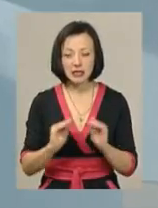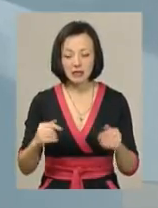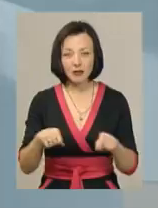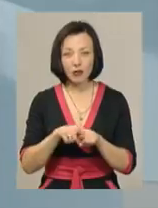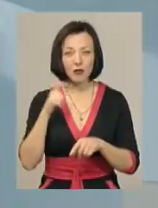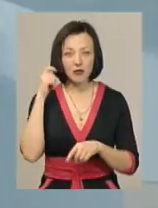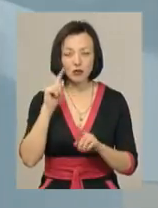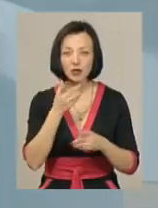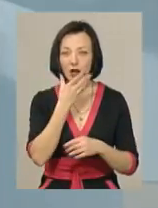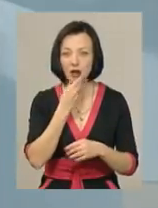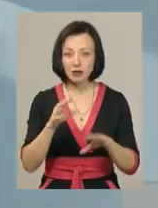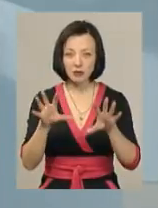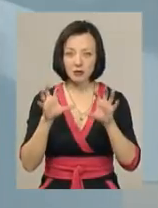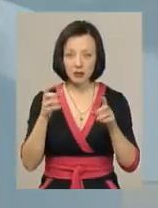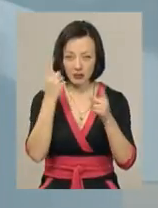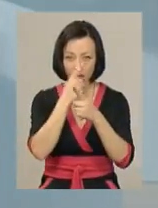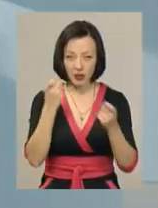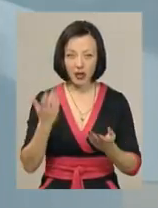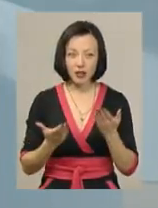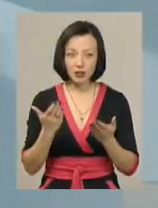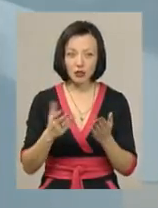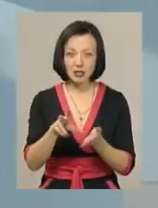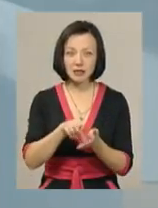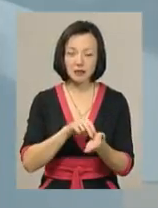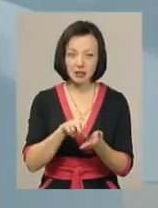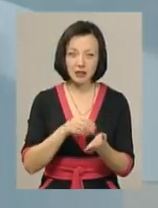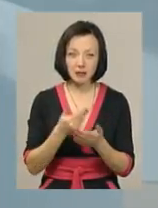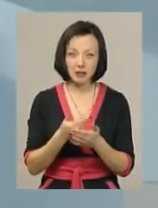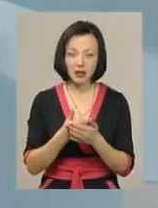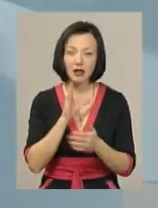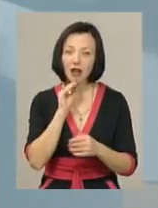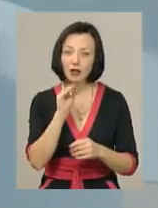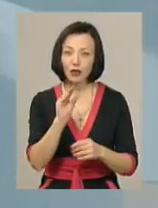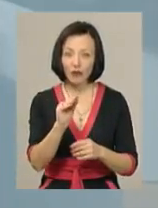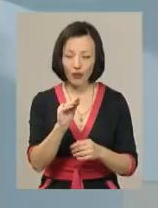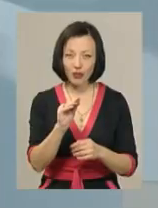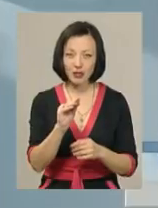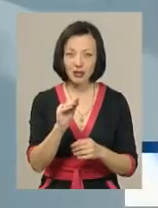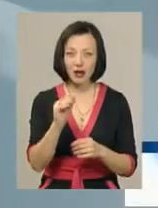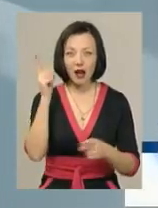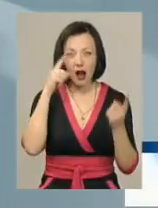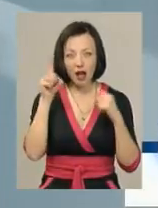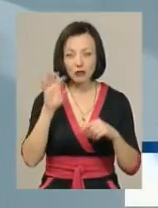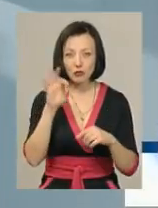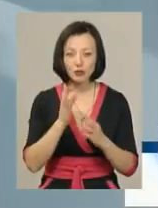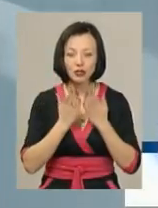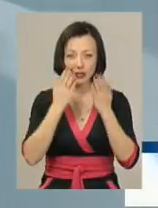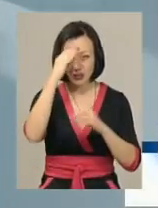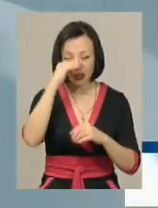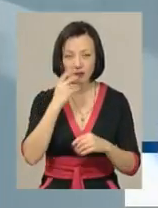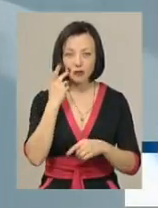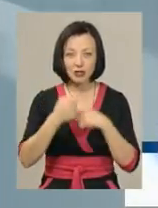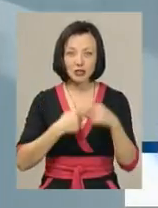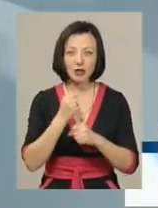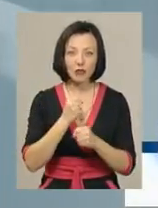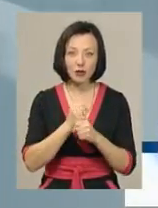такому віці вони дуже гарно сприймають інформацію якщо записати наприклад на диктофон Я не знаю казку прочитану татом який постійно